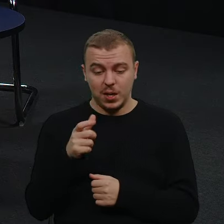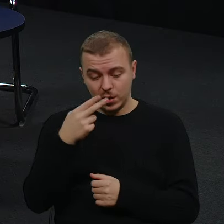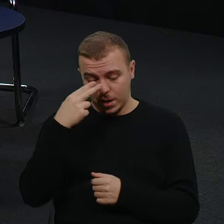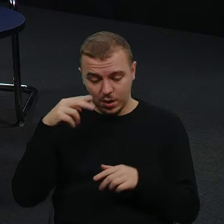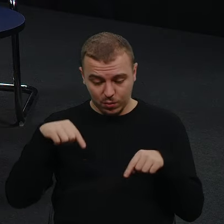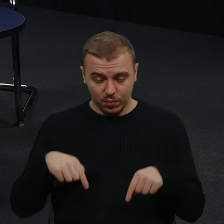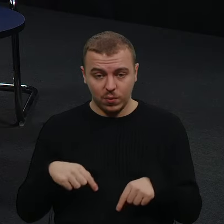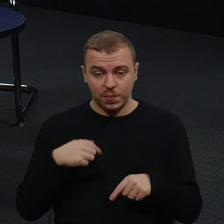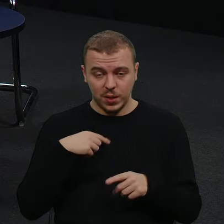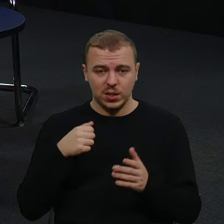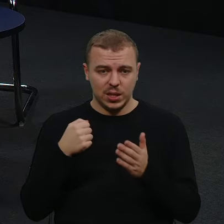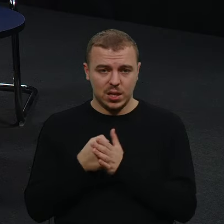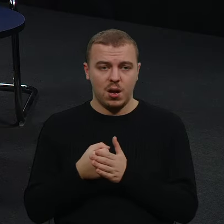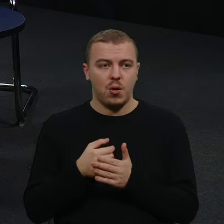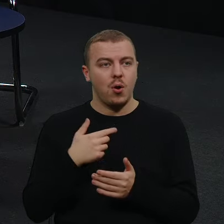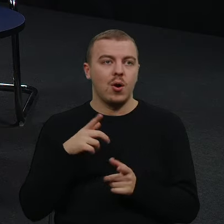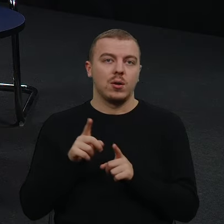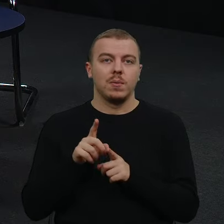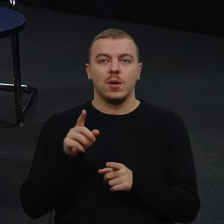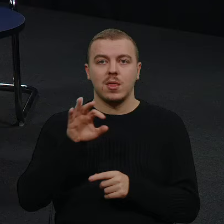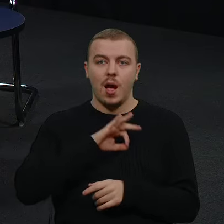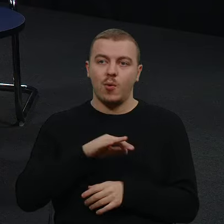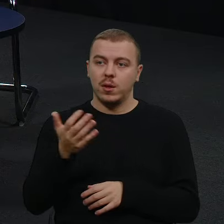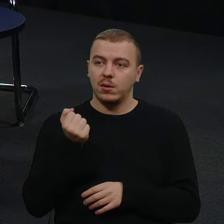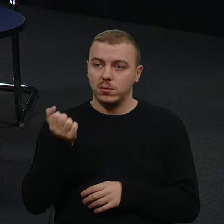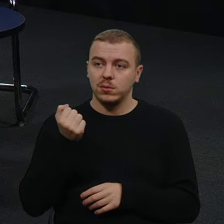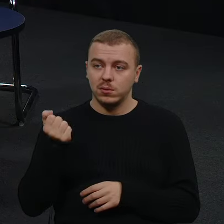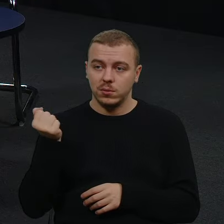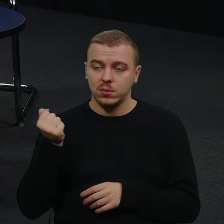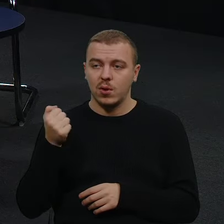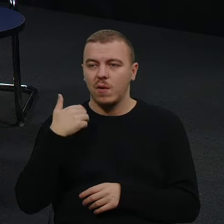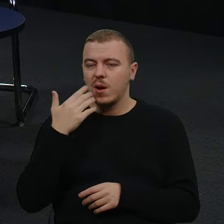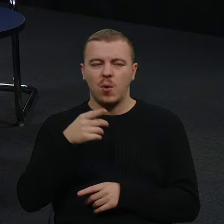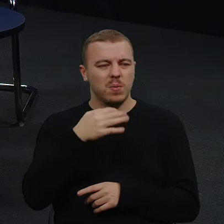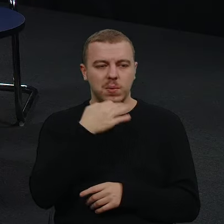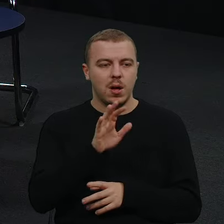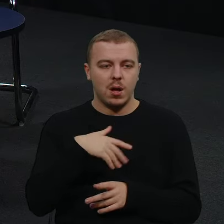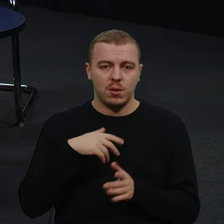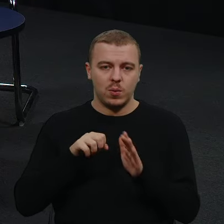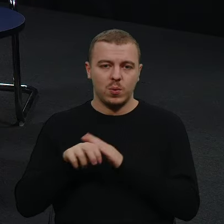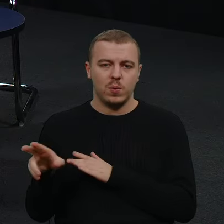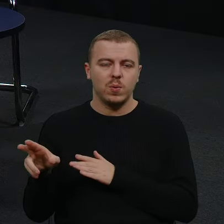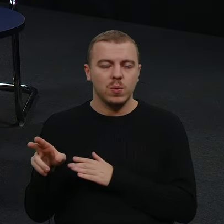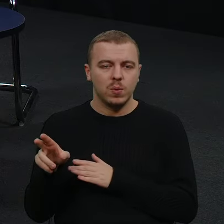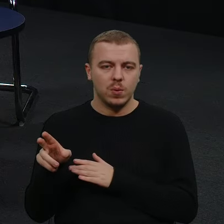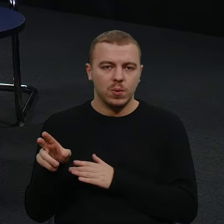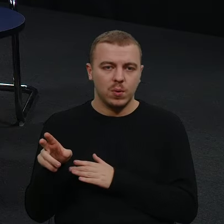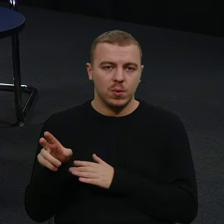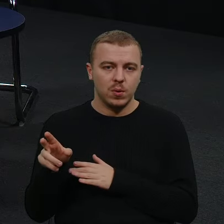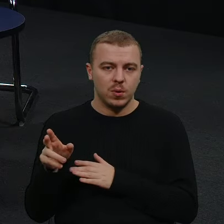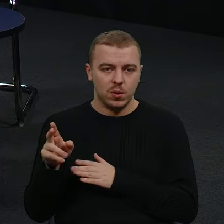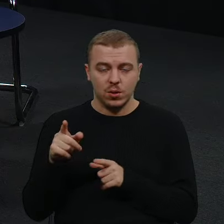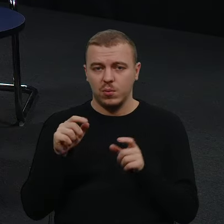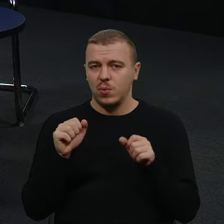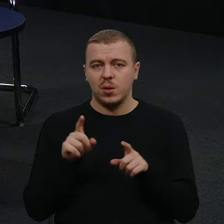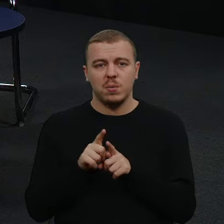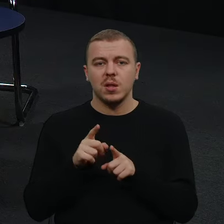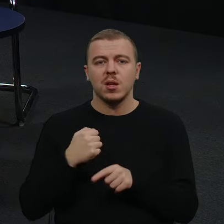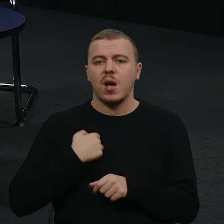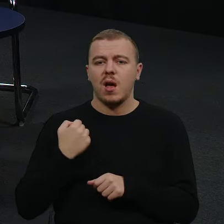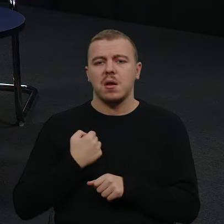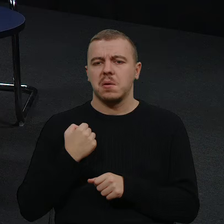būti piliečiai iki galo, o ne tai, kad, reiškia, kas man patinka, aš tą pasiemu, o po to, reiškia, čia lygiai taip pat galėtų būti su